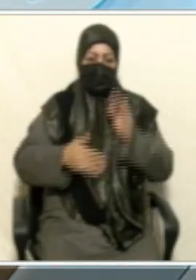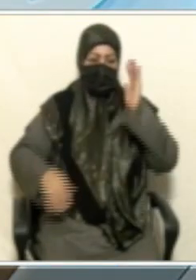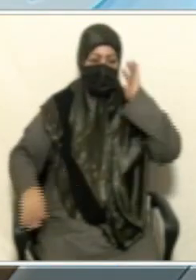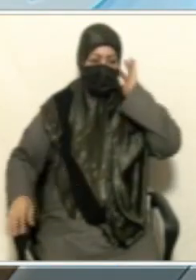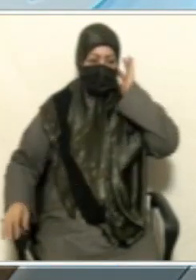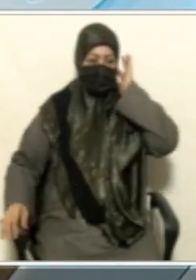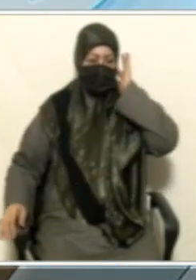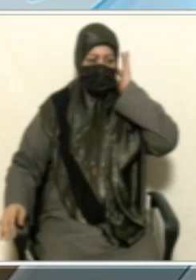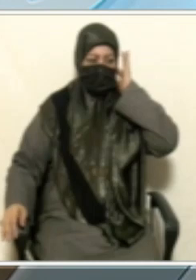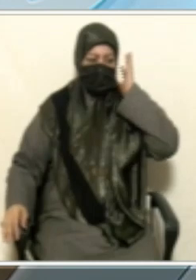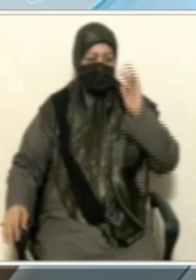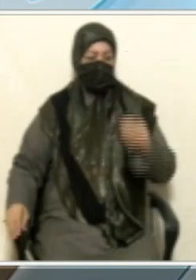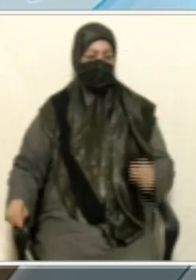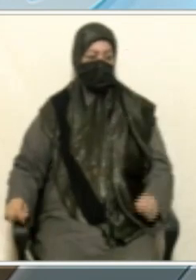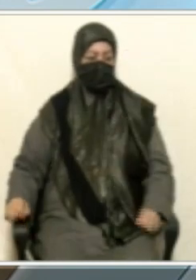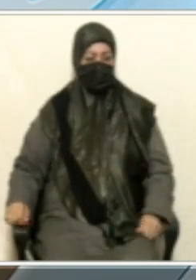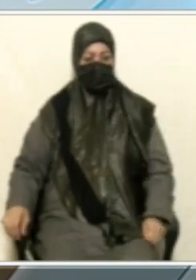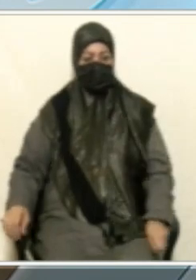نعم.